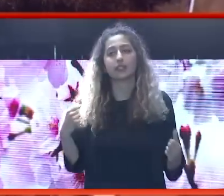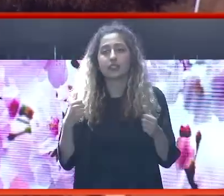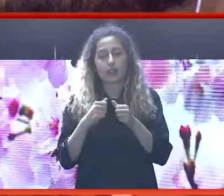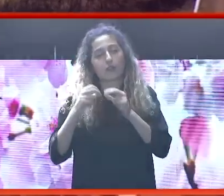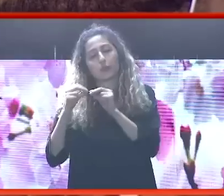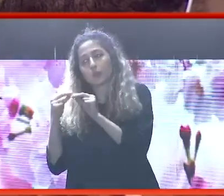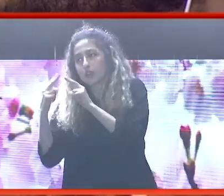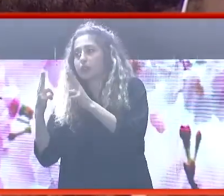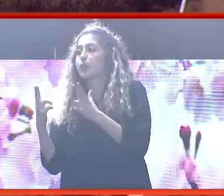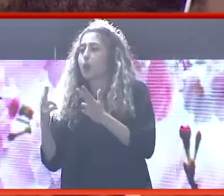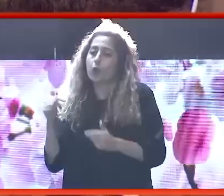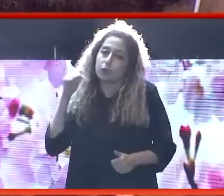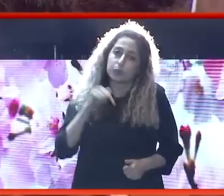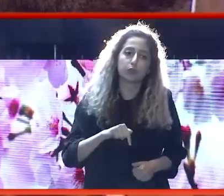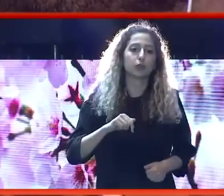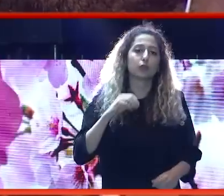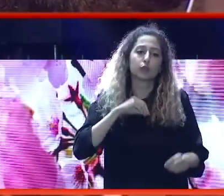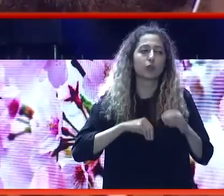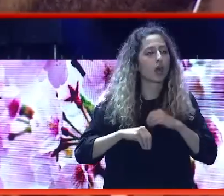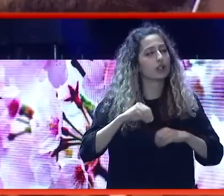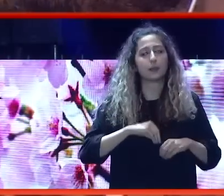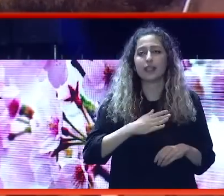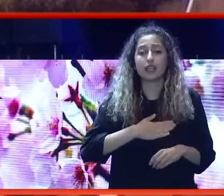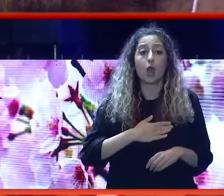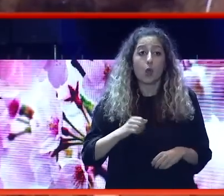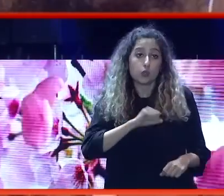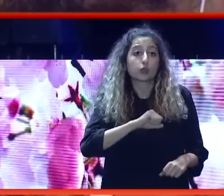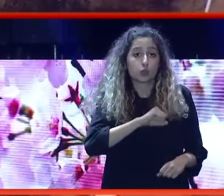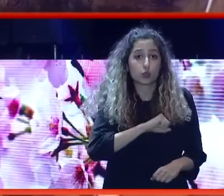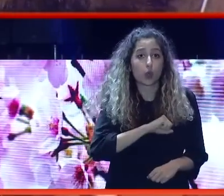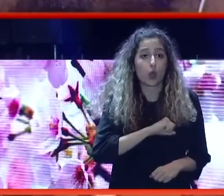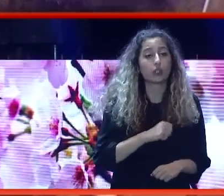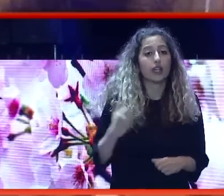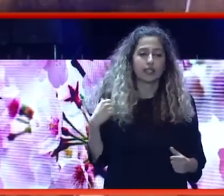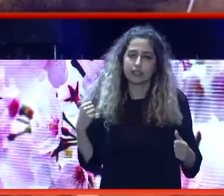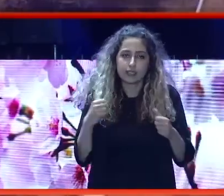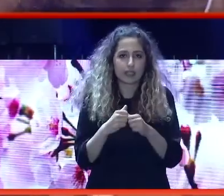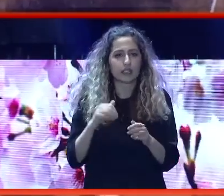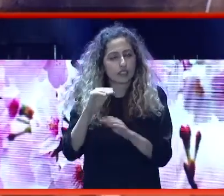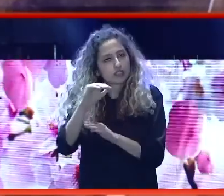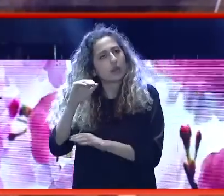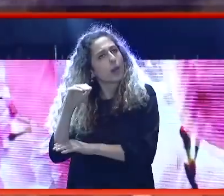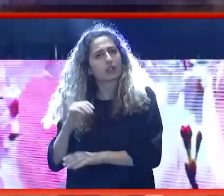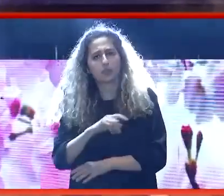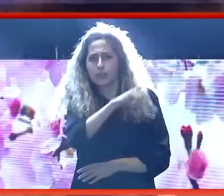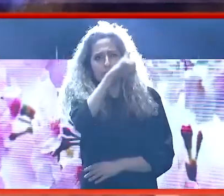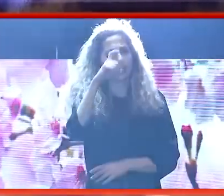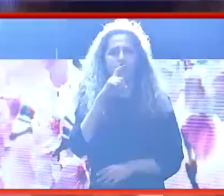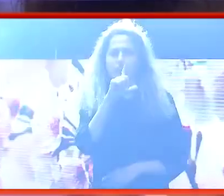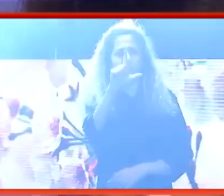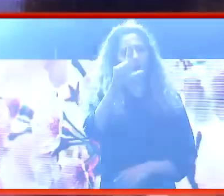Kaygılarım yeniden uyanıyor, bu duygular beni ürkütüyor. Yeniden yaşamak